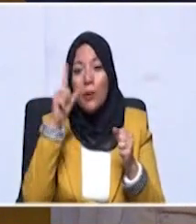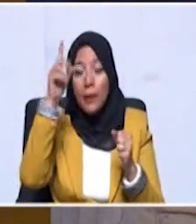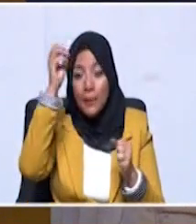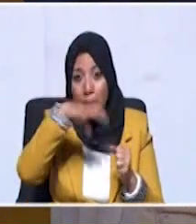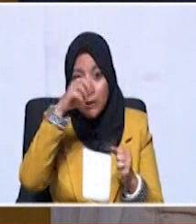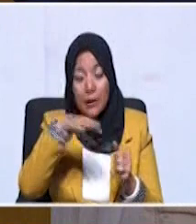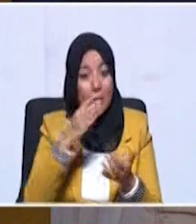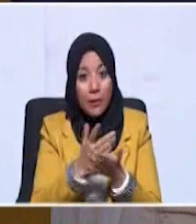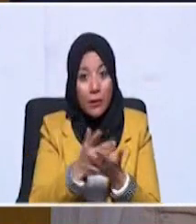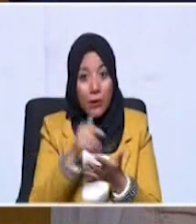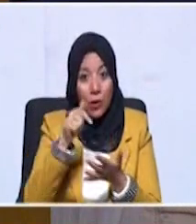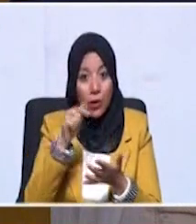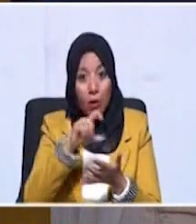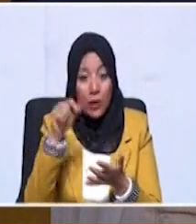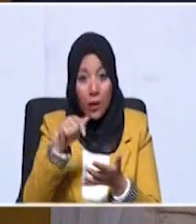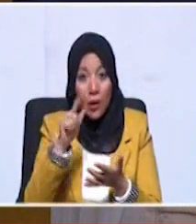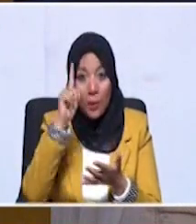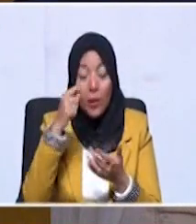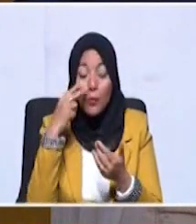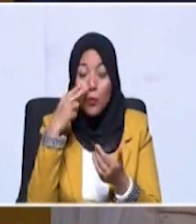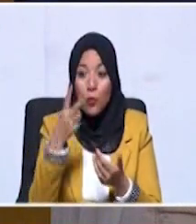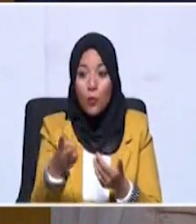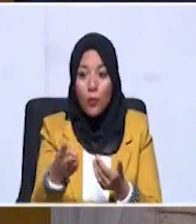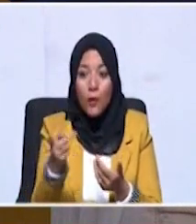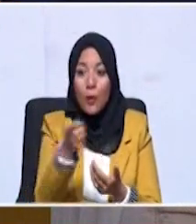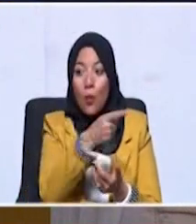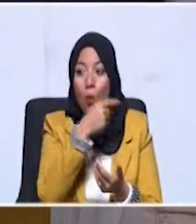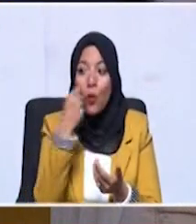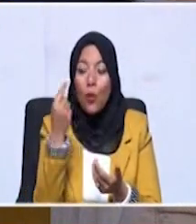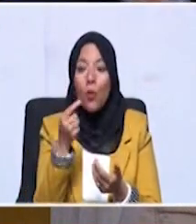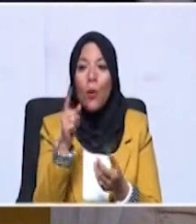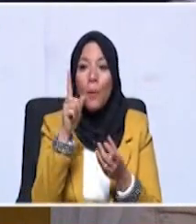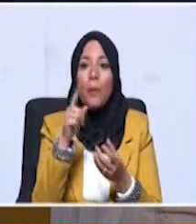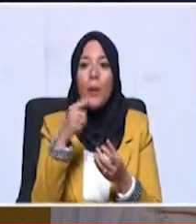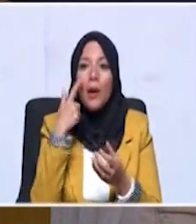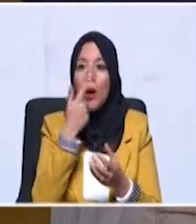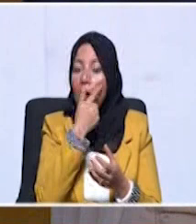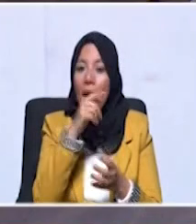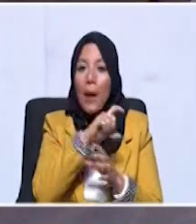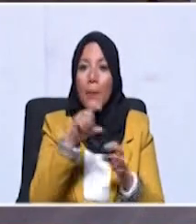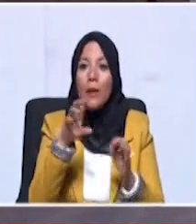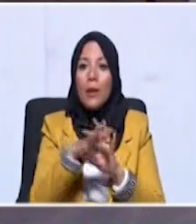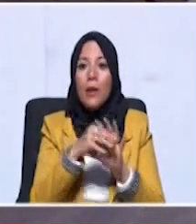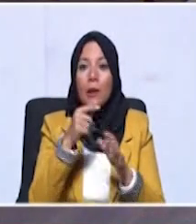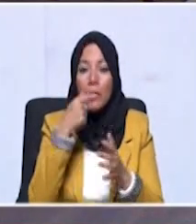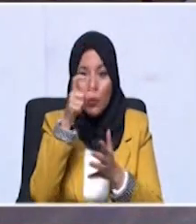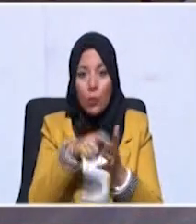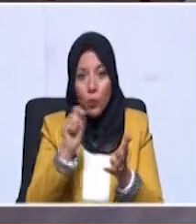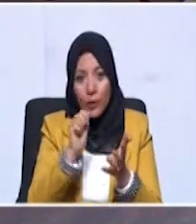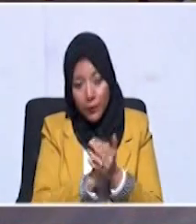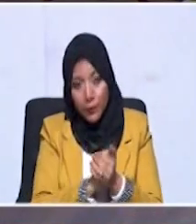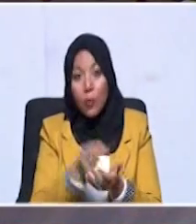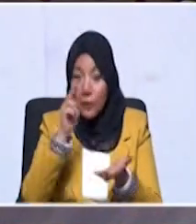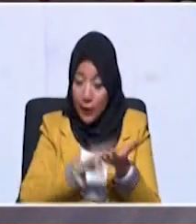الليلة، أن يطلع الله سبحانه وتعالى على عباده فيغفر الأكثر من غنم شعر بني كلب، أدي رواية. وفي